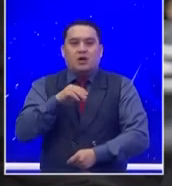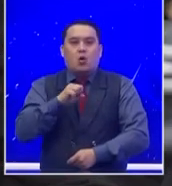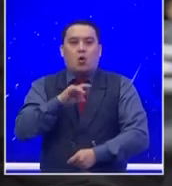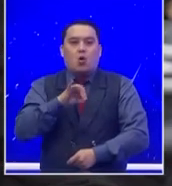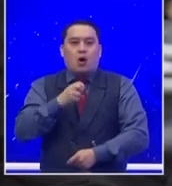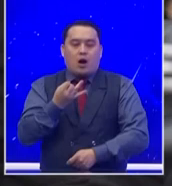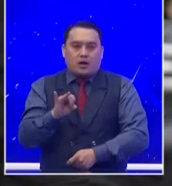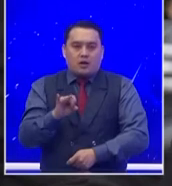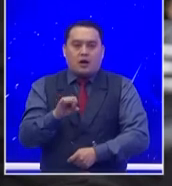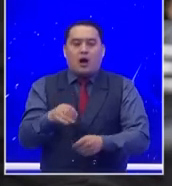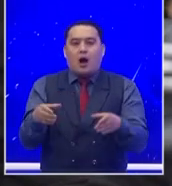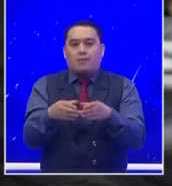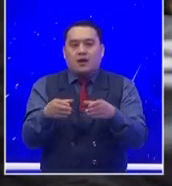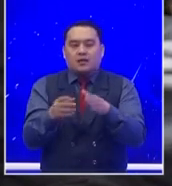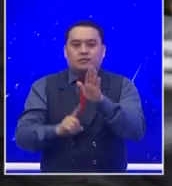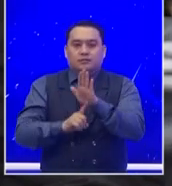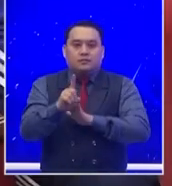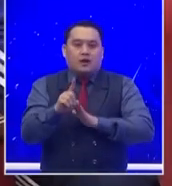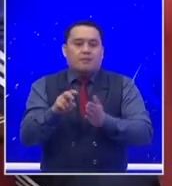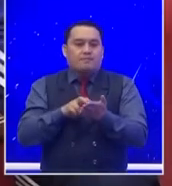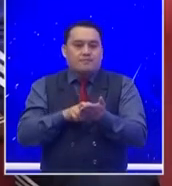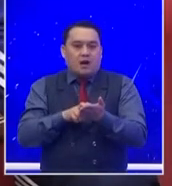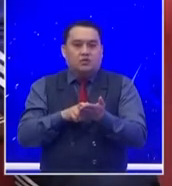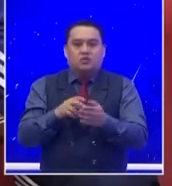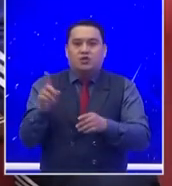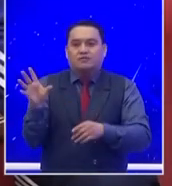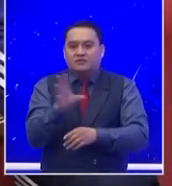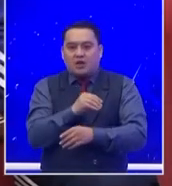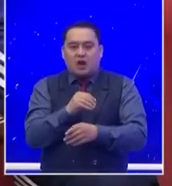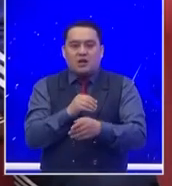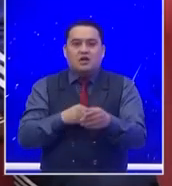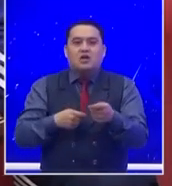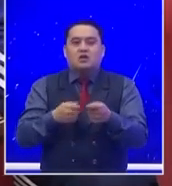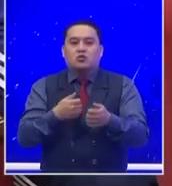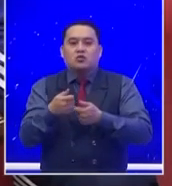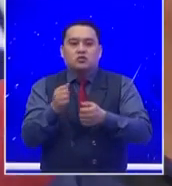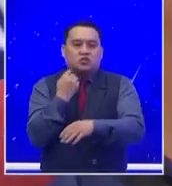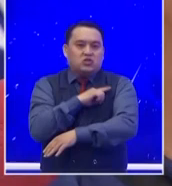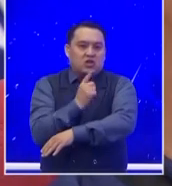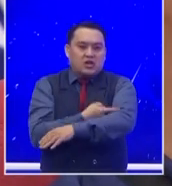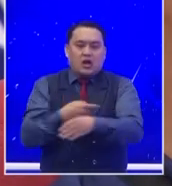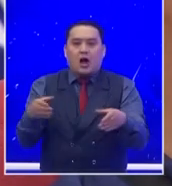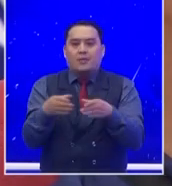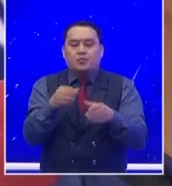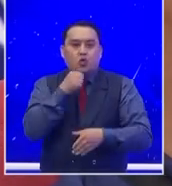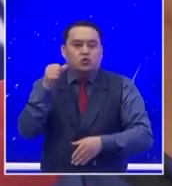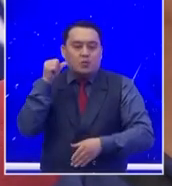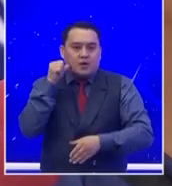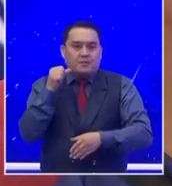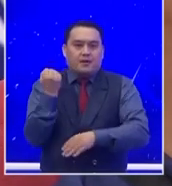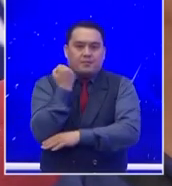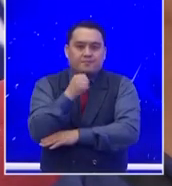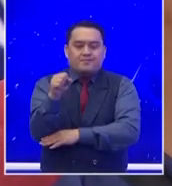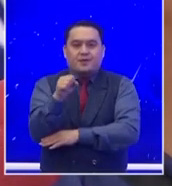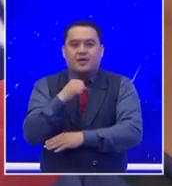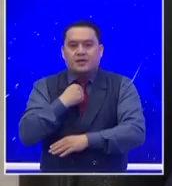именно той командой которая начали бояться не только аутсайдеры ну и лидеры казахстанского футбола за прошлый сезон команда не раз становилась